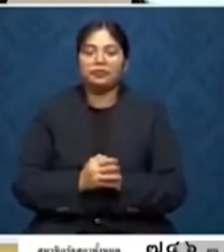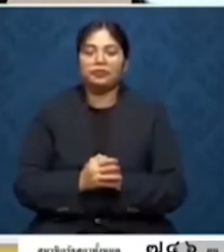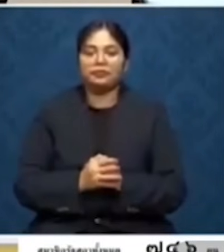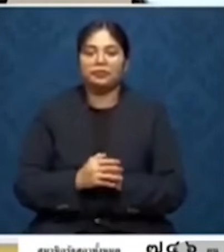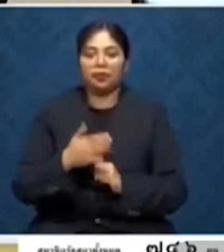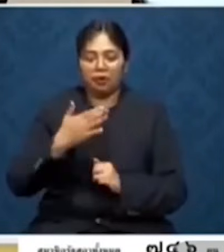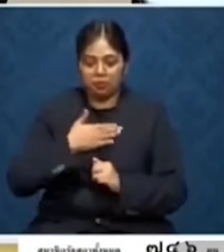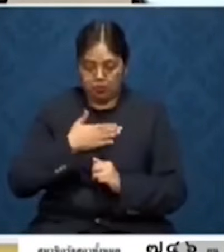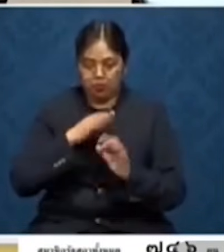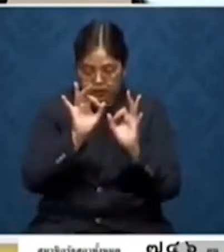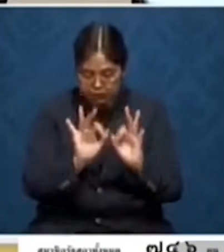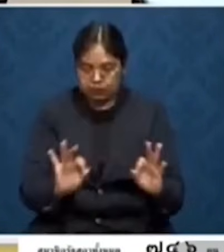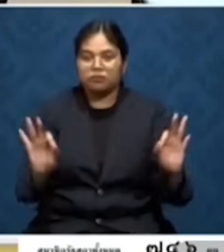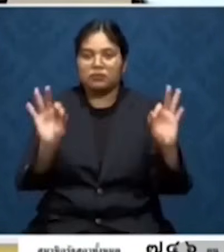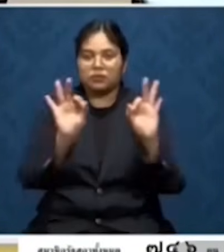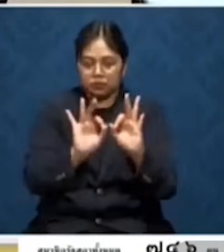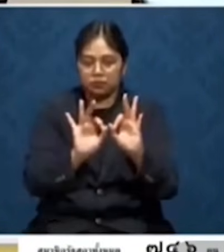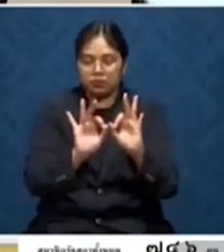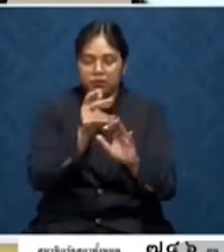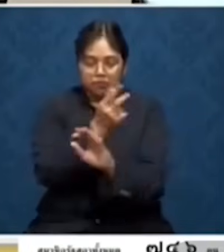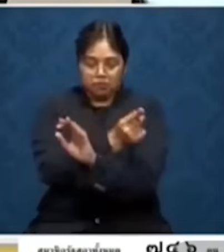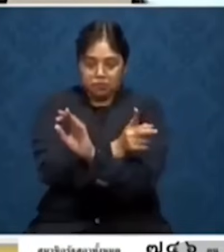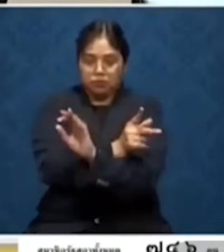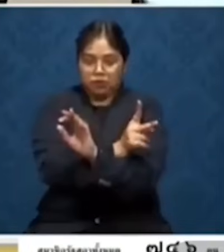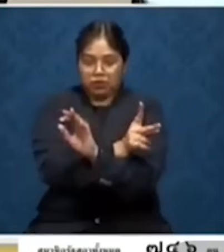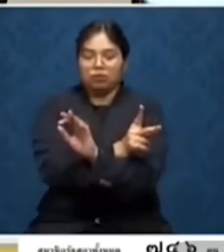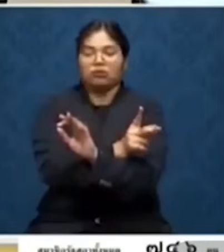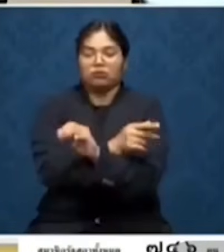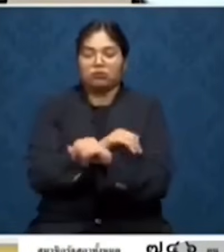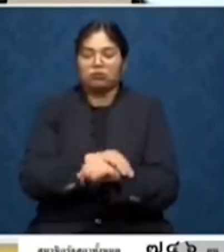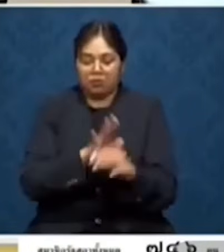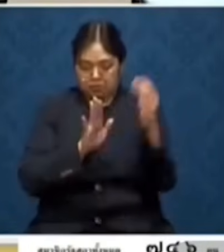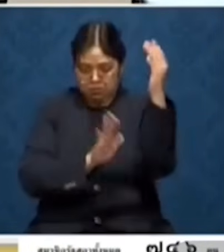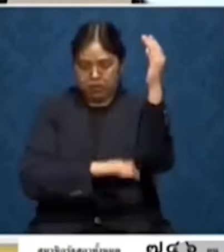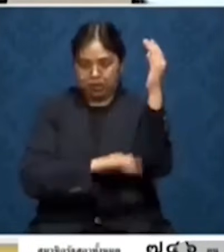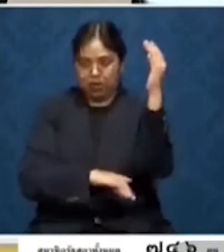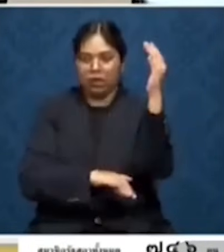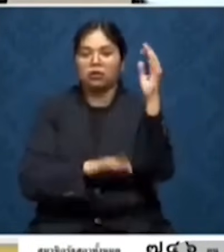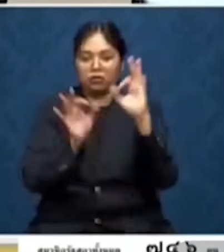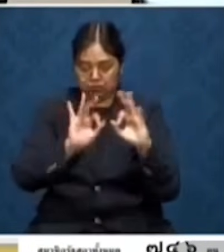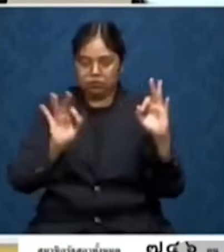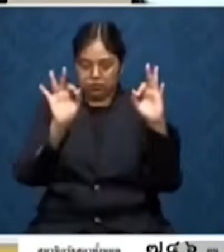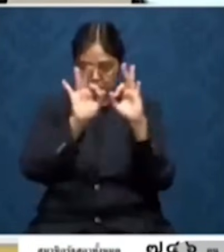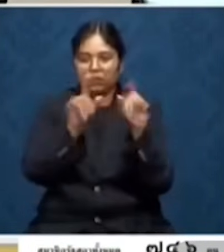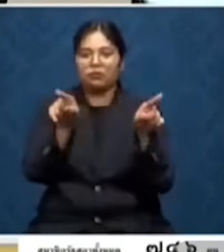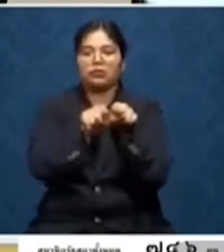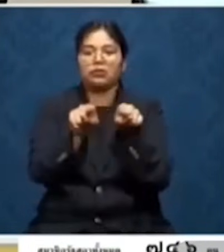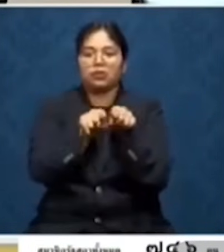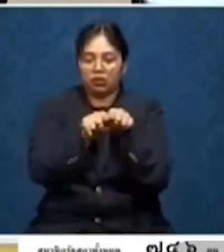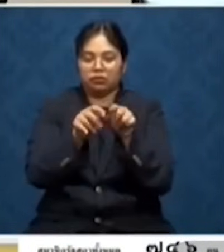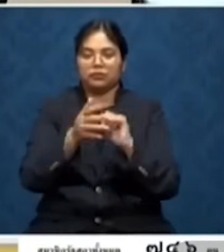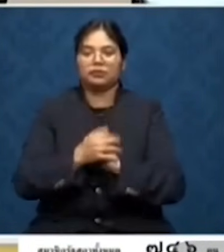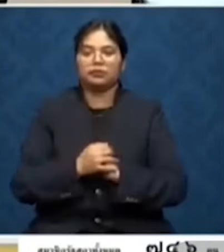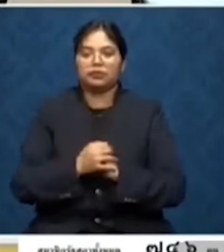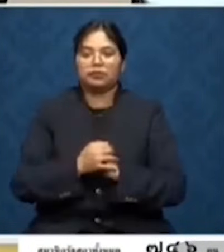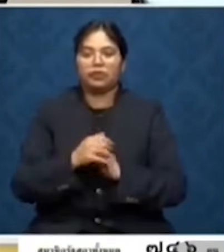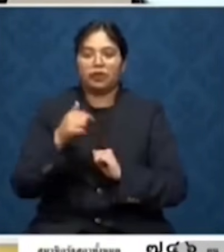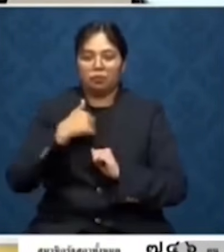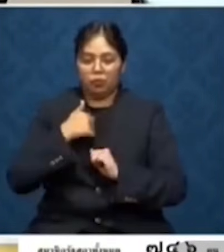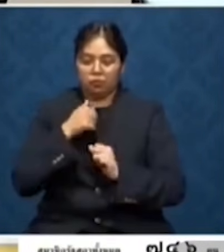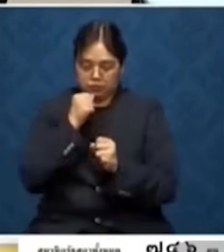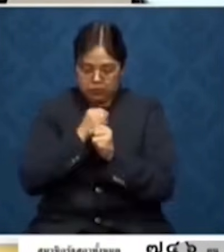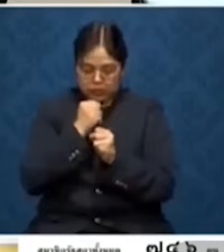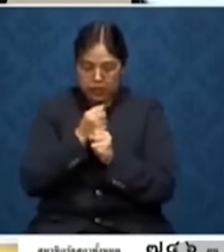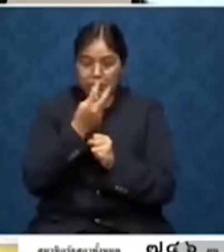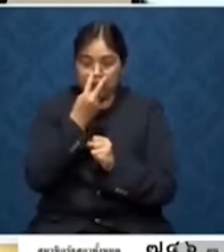ผมให้ความสำคัญครับกับจังหวัดภูเก็ตกับภาคใต้ผมว่าการกระทำเป็นสิ่งพิสูจ